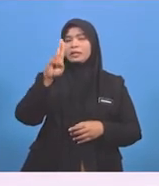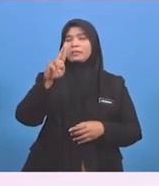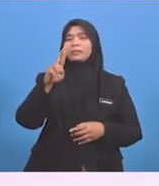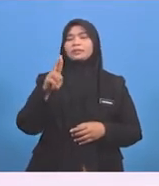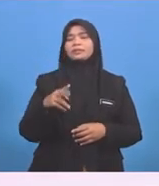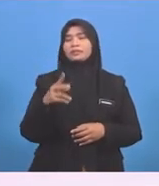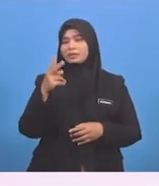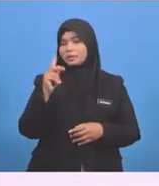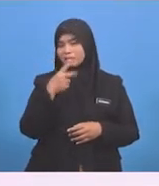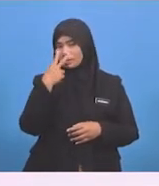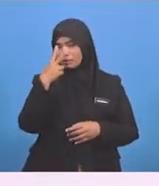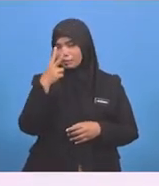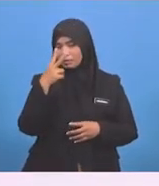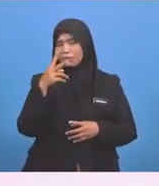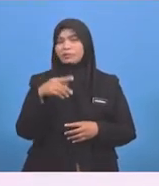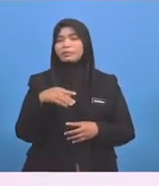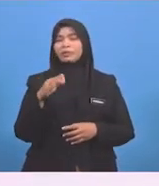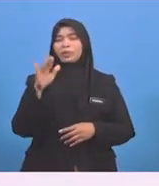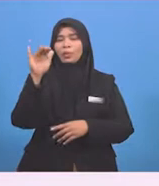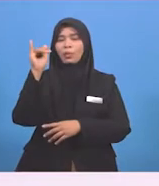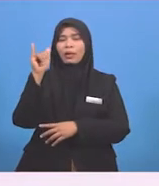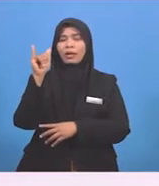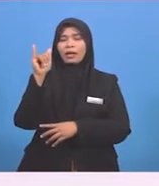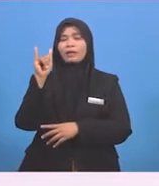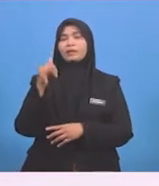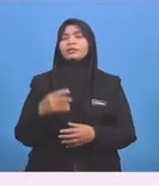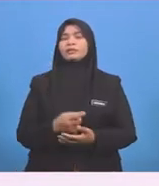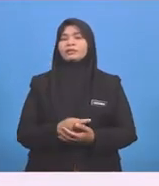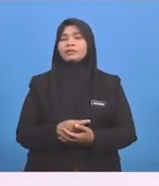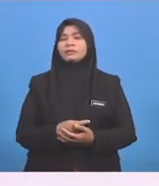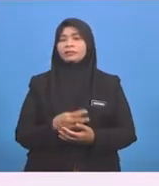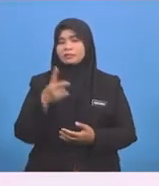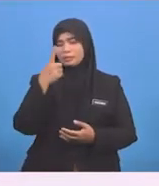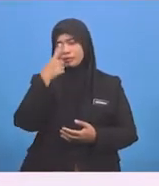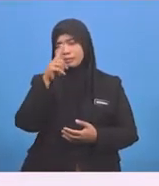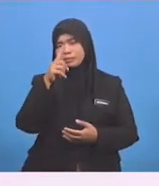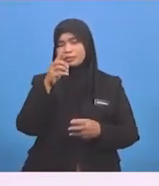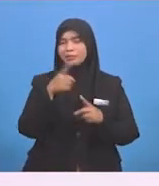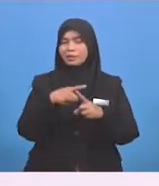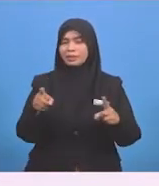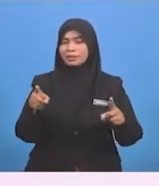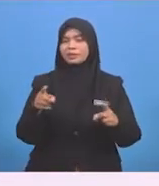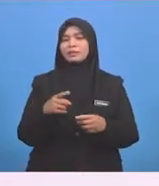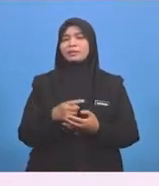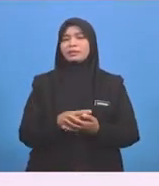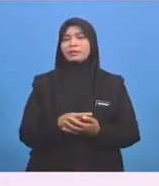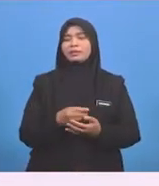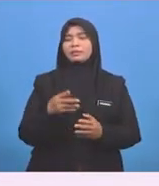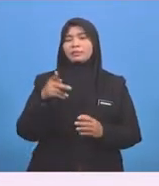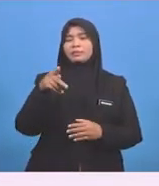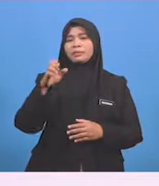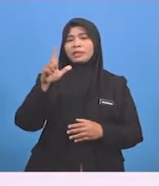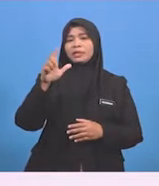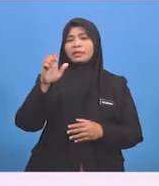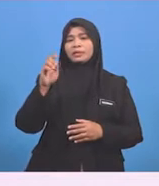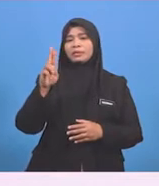Y yang mewakili suhu. Manakala, untuk membandingkan haba pendam pelakuran